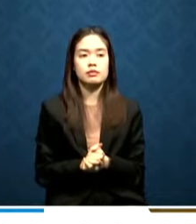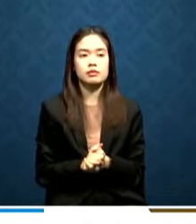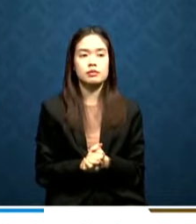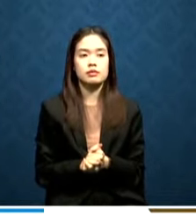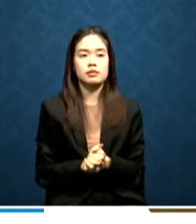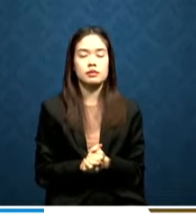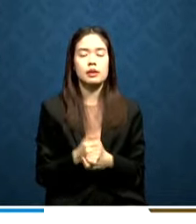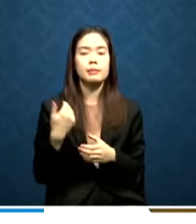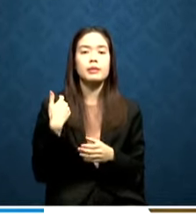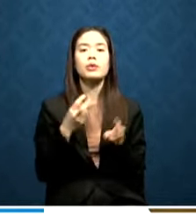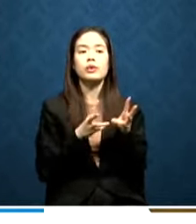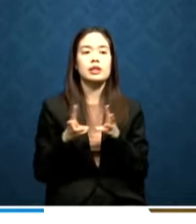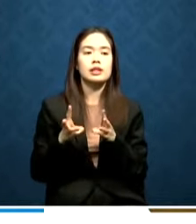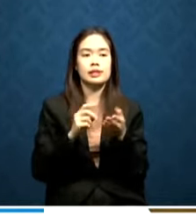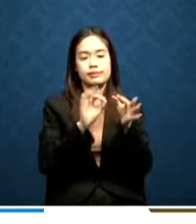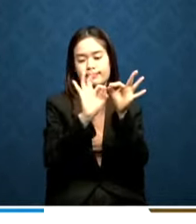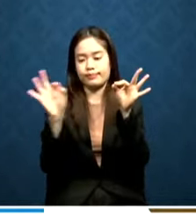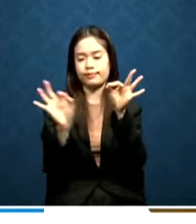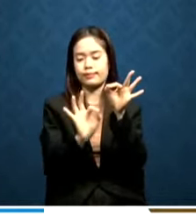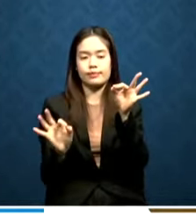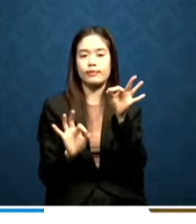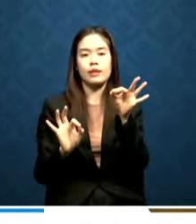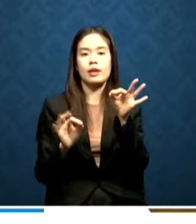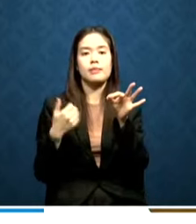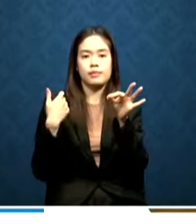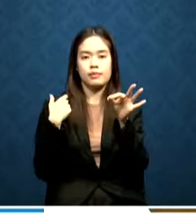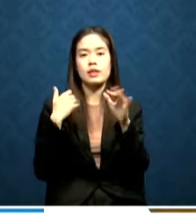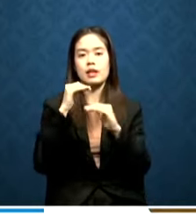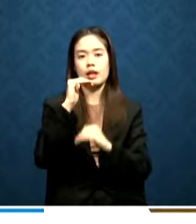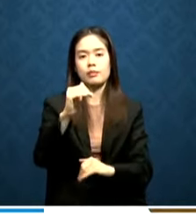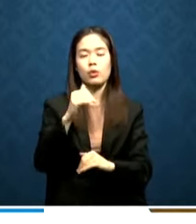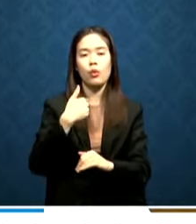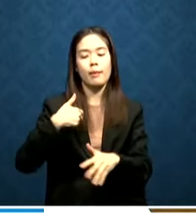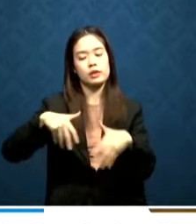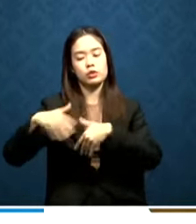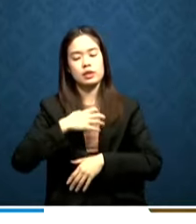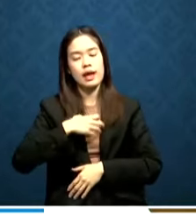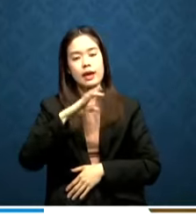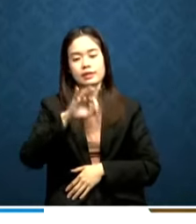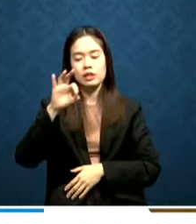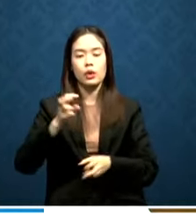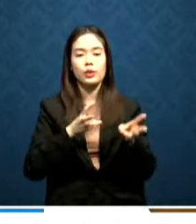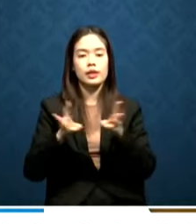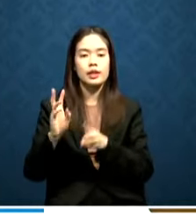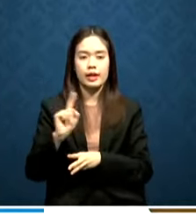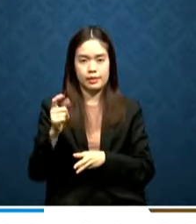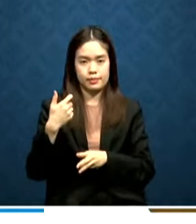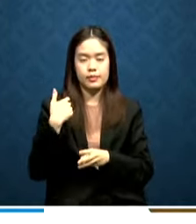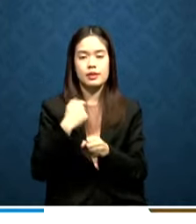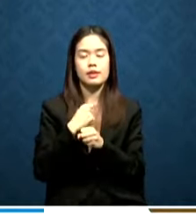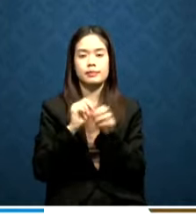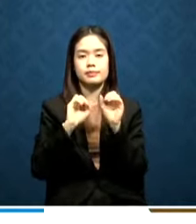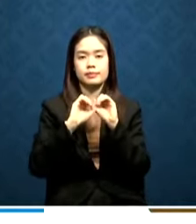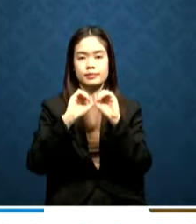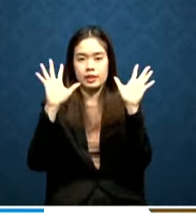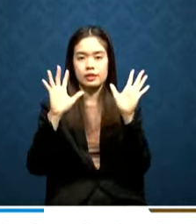และวิธีอื่นๆคือเขียนไว้เสมอกันบนโต๊ะเลยให้เขาเลือกทำและเผื่อไว้ในอนาคตด้วยนั่นเป็นหลักการดังนั้นเนี่ยถ้าเป็